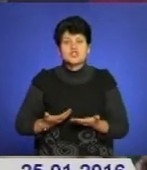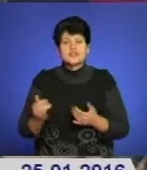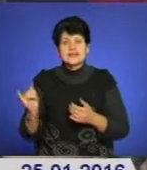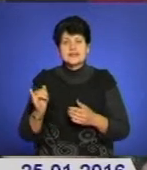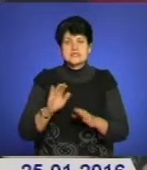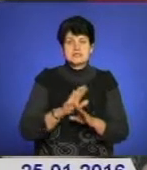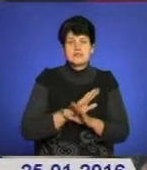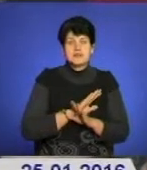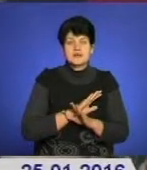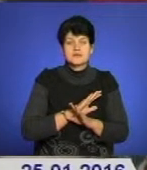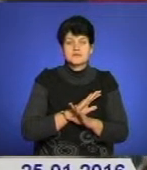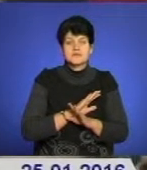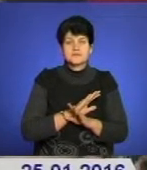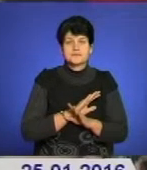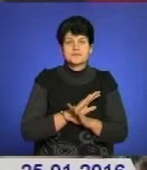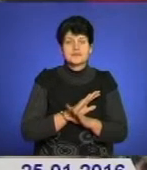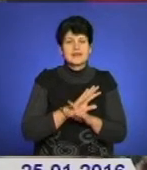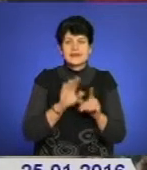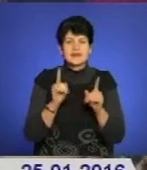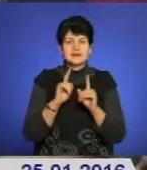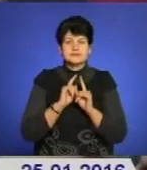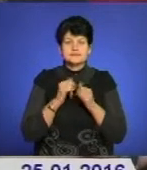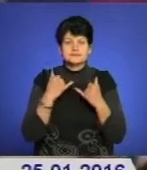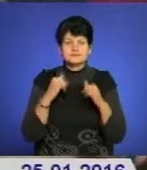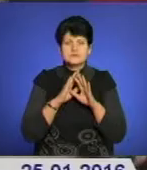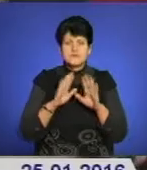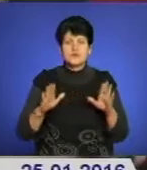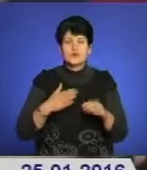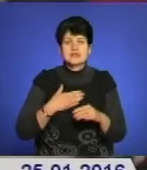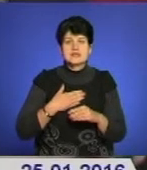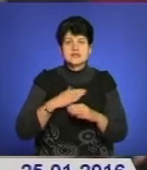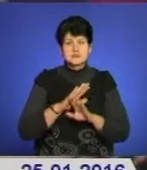– це так дуже воно незвично. Наша смерть така цікава. І